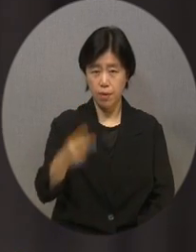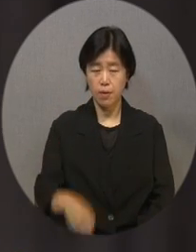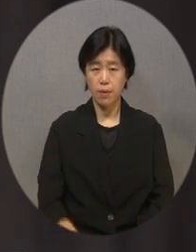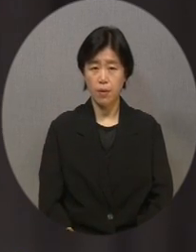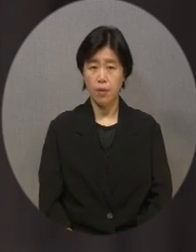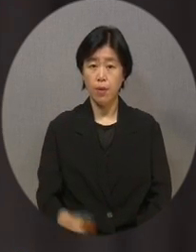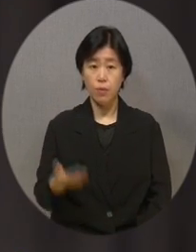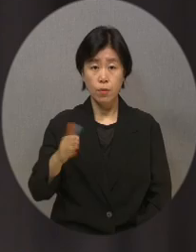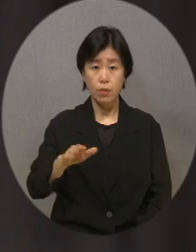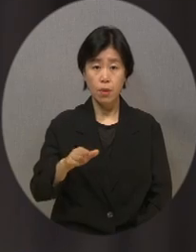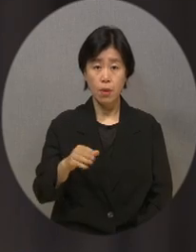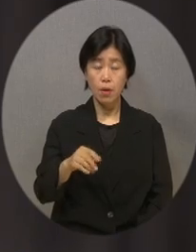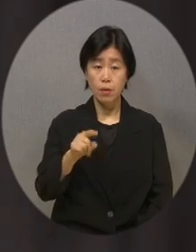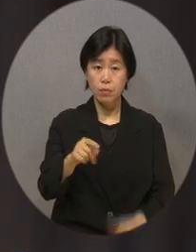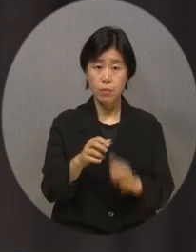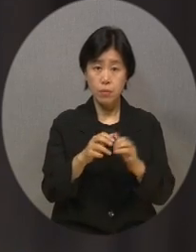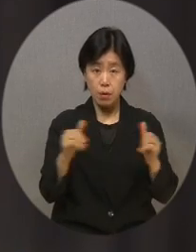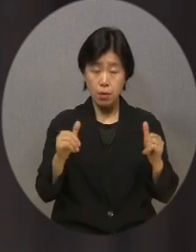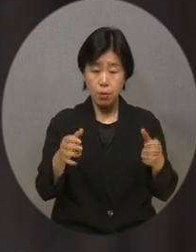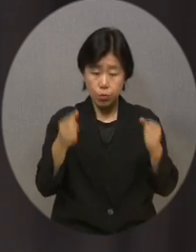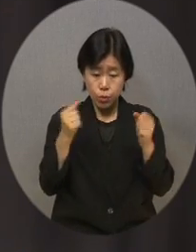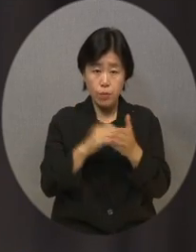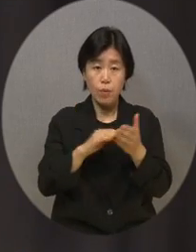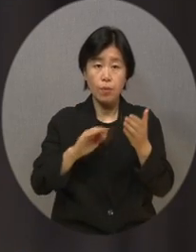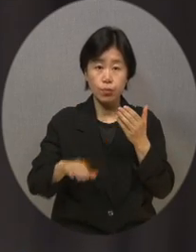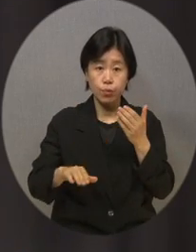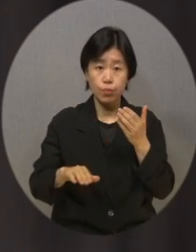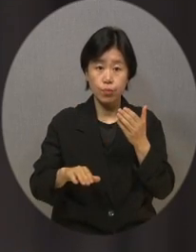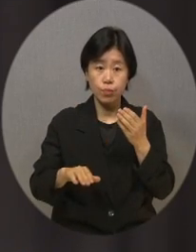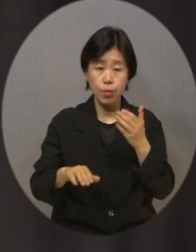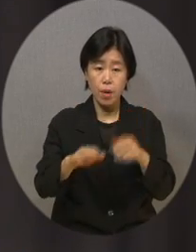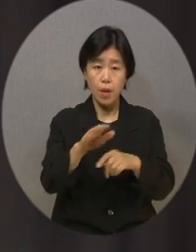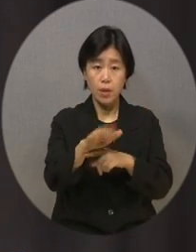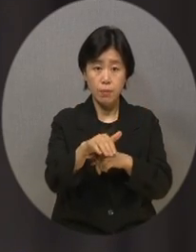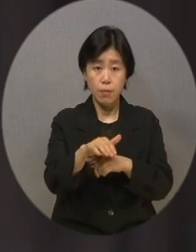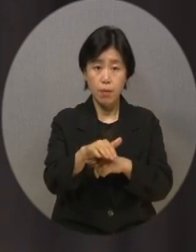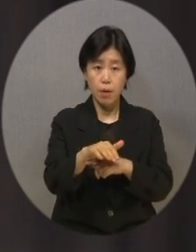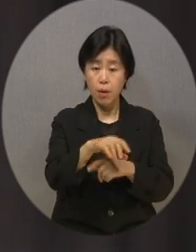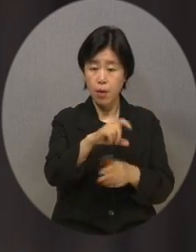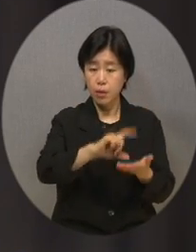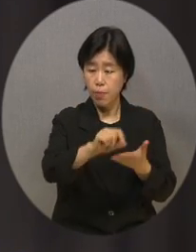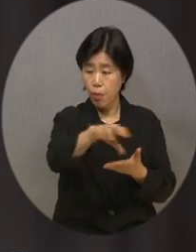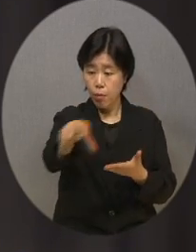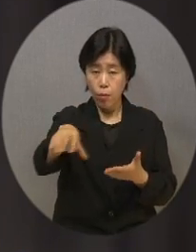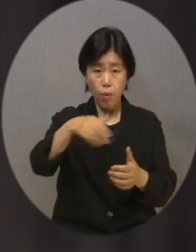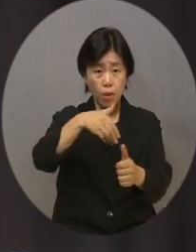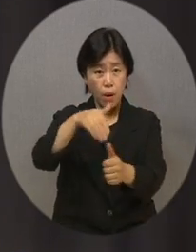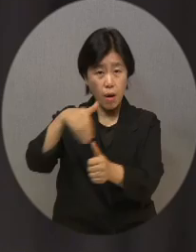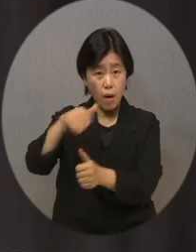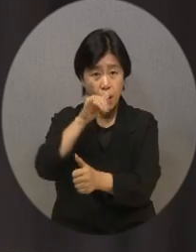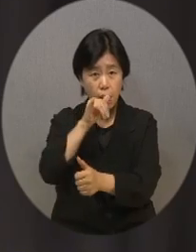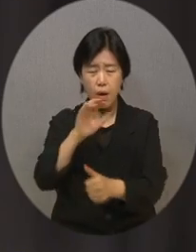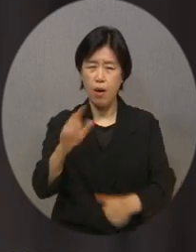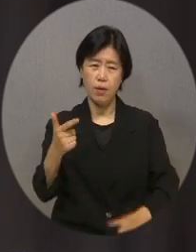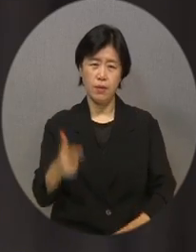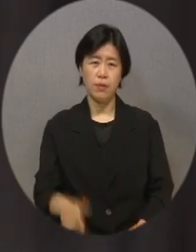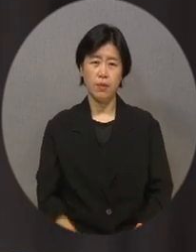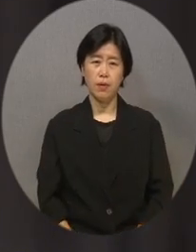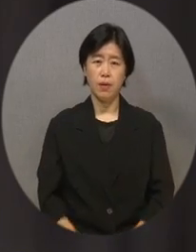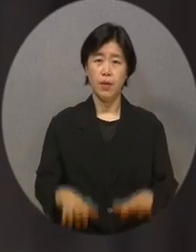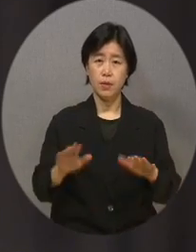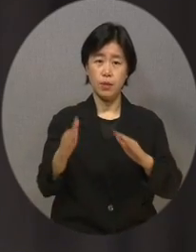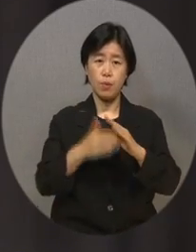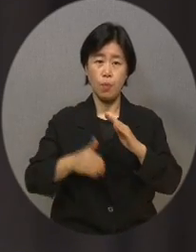가느냐. 이거는 우리 사회의 구조적인 문제예요. 그럴 수도 있습니다. 맞습니다. 네. 네. 그래서 저는 의대를 그냥 세우는 거. 지금 공공의대 세우겠다고